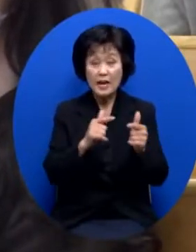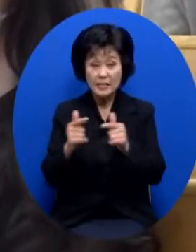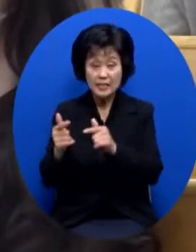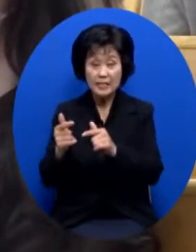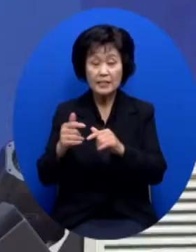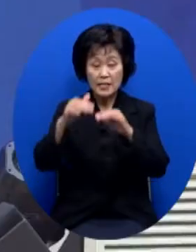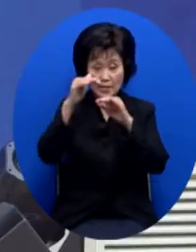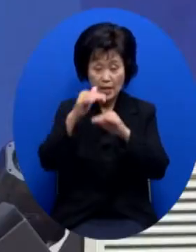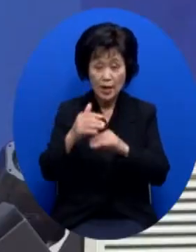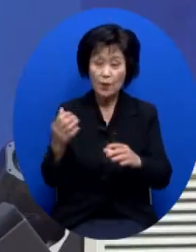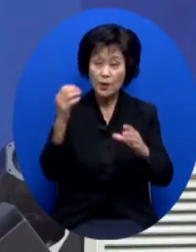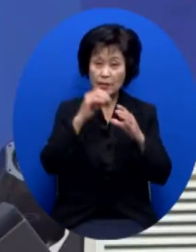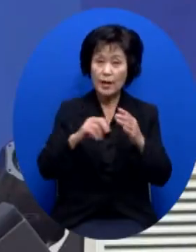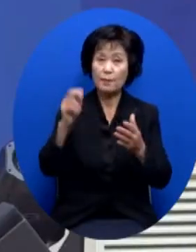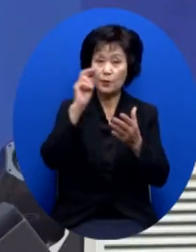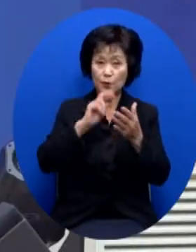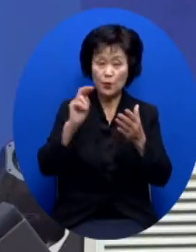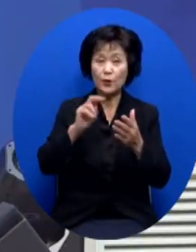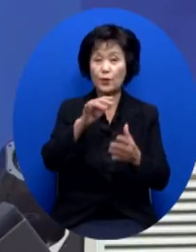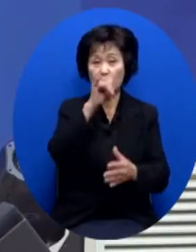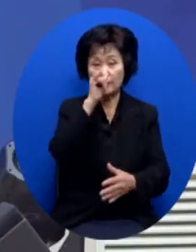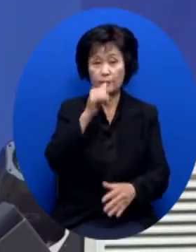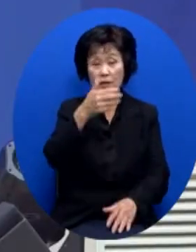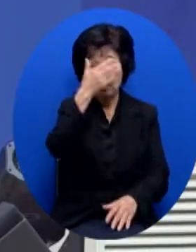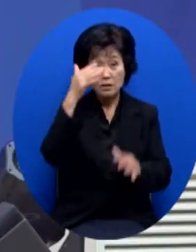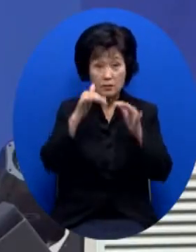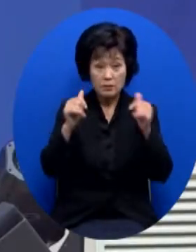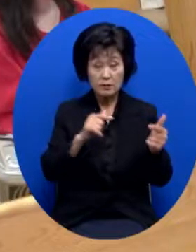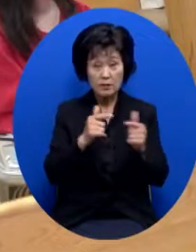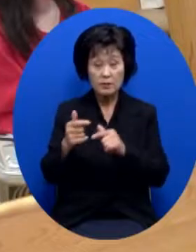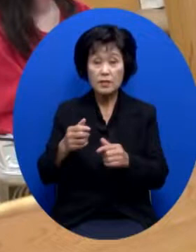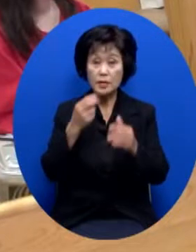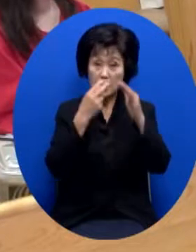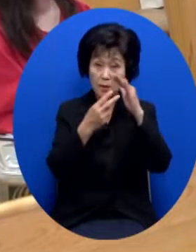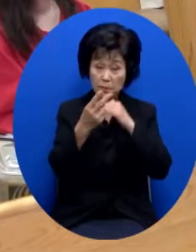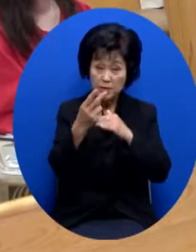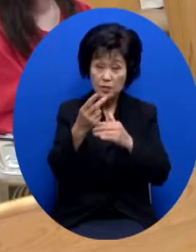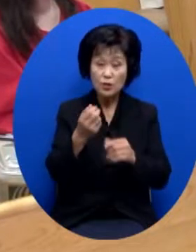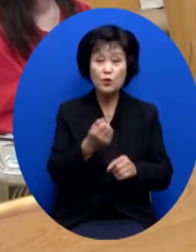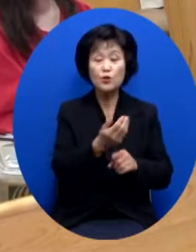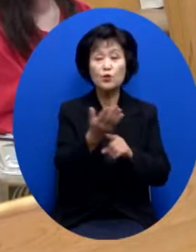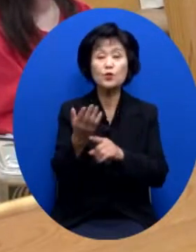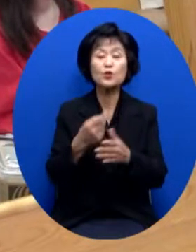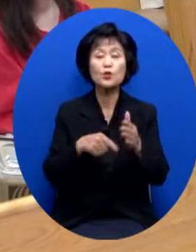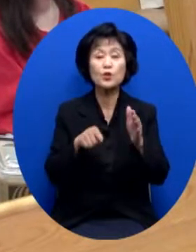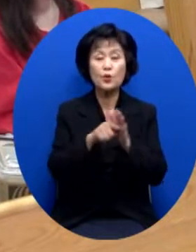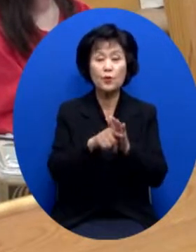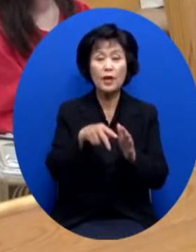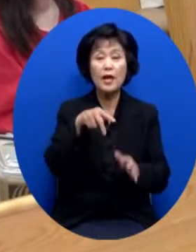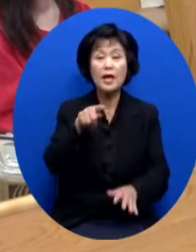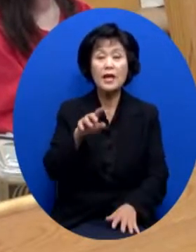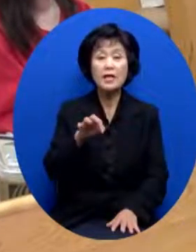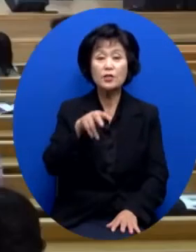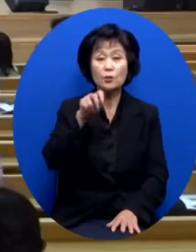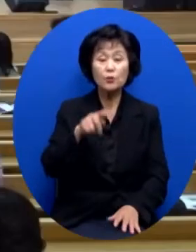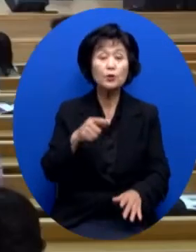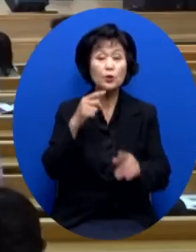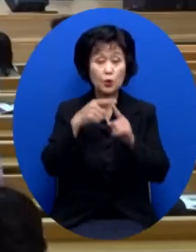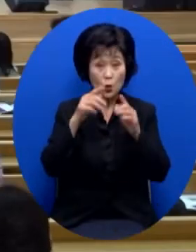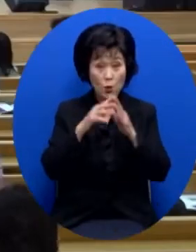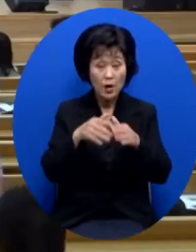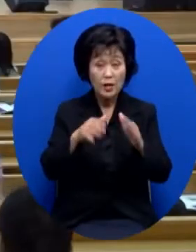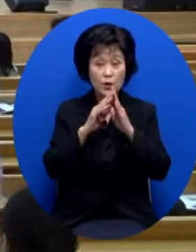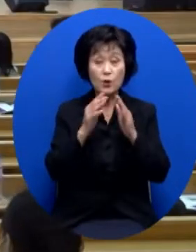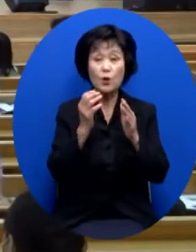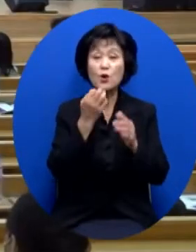한창입니다. 청년들에게 비전과 정체성을 제시하기 위해 성일교회가 주최하고 서울시가 지원한 제1회